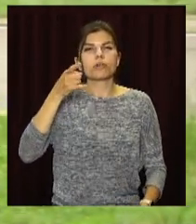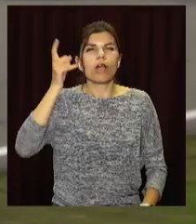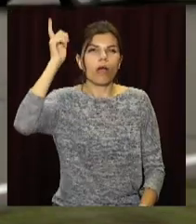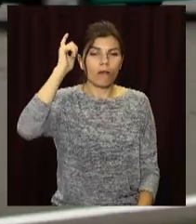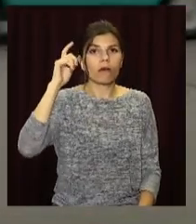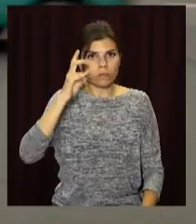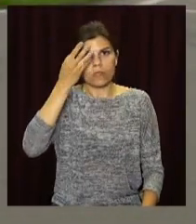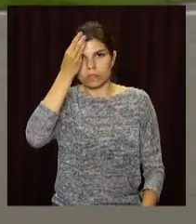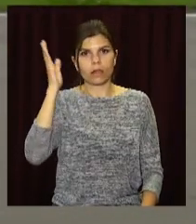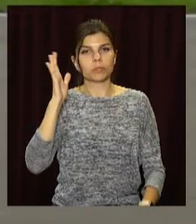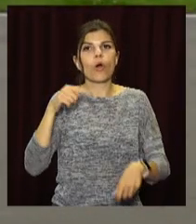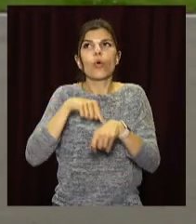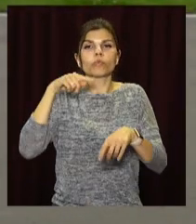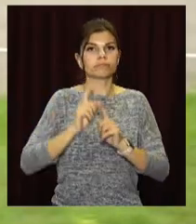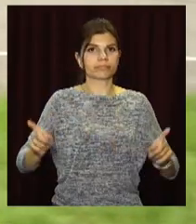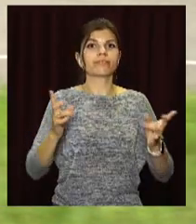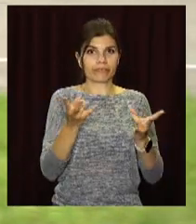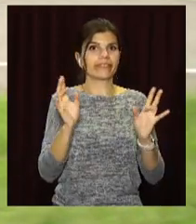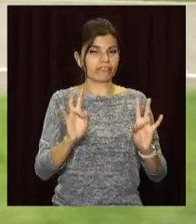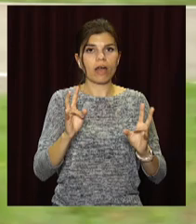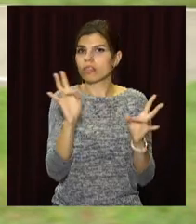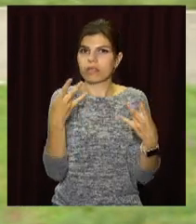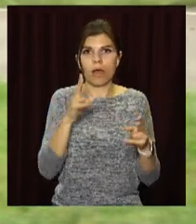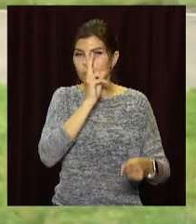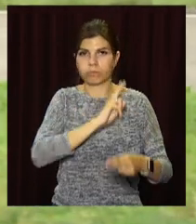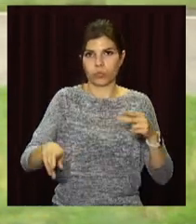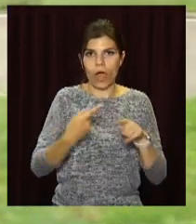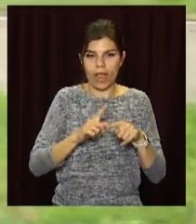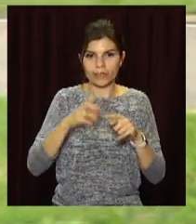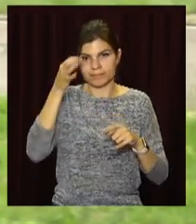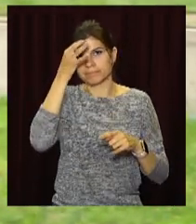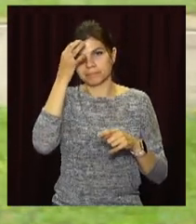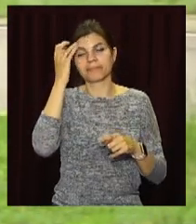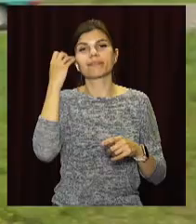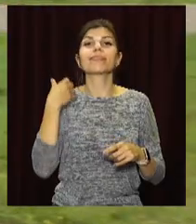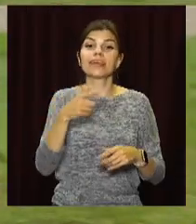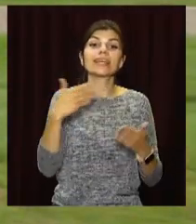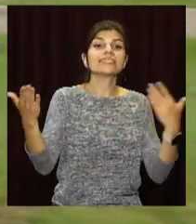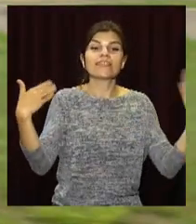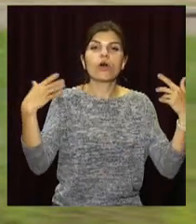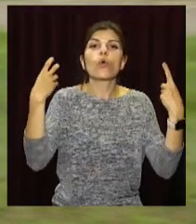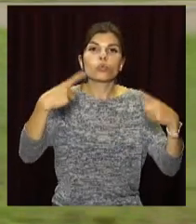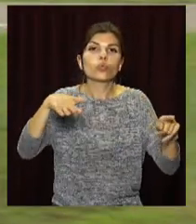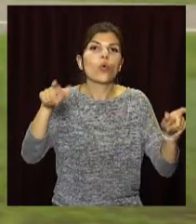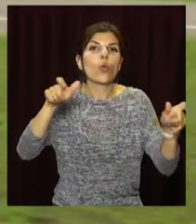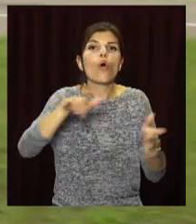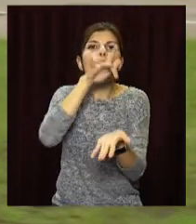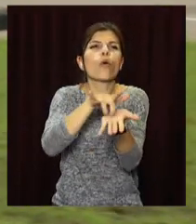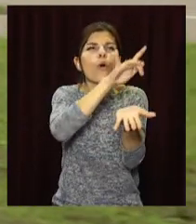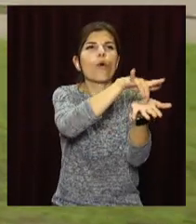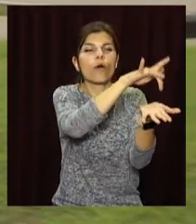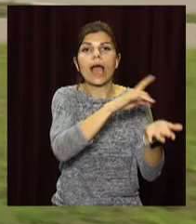це незабутні емоції. Тож незабаром завітають ще до кількох українських міст, аби закликати й інших шанувальників